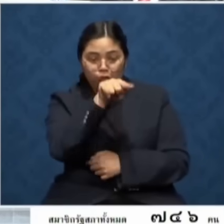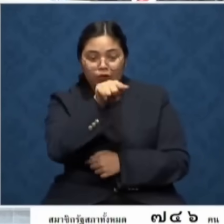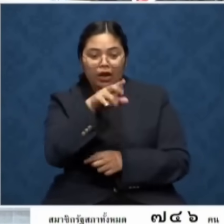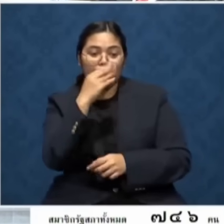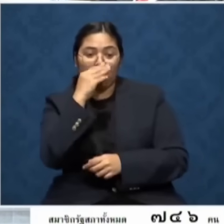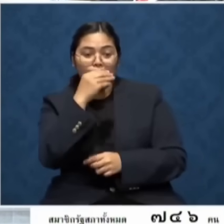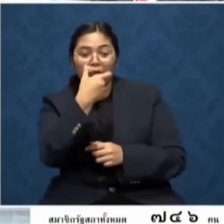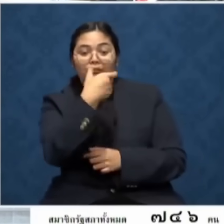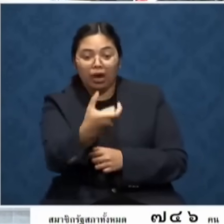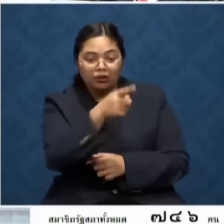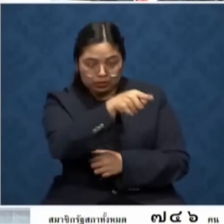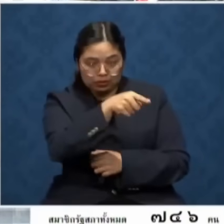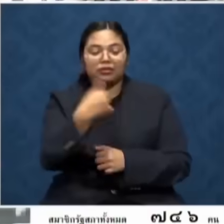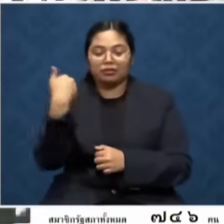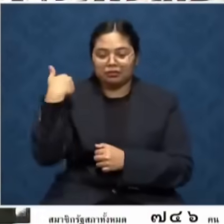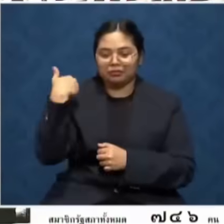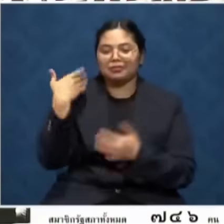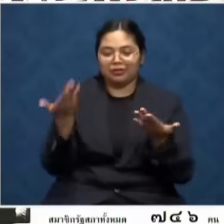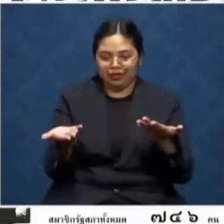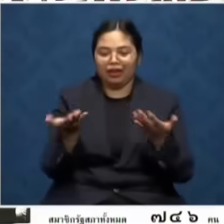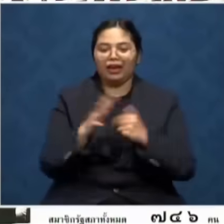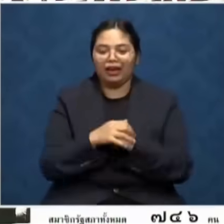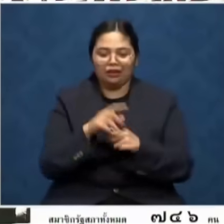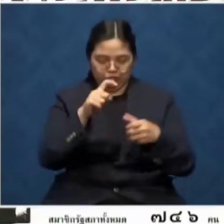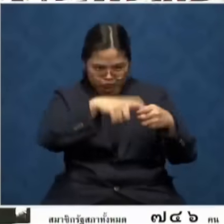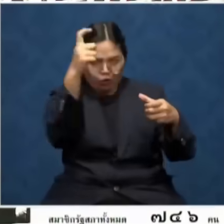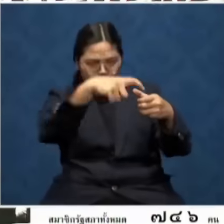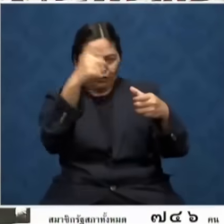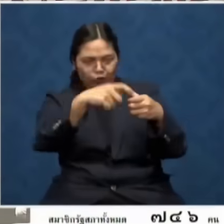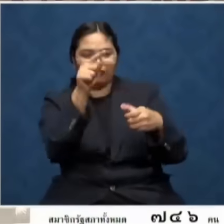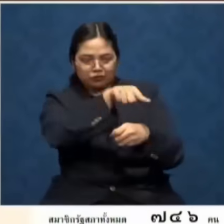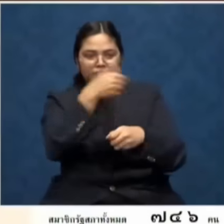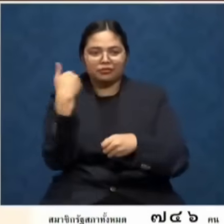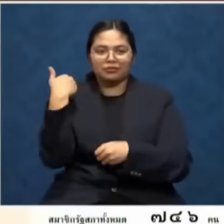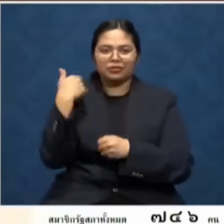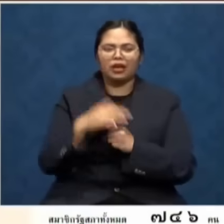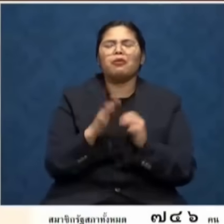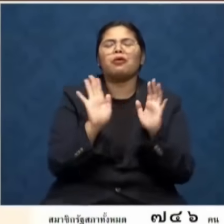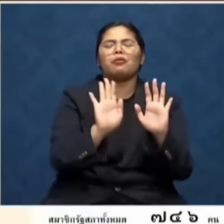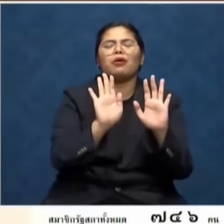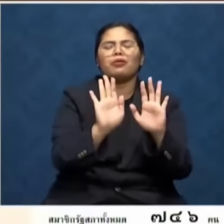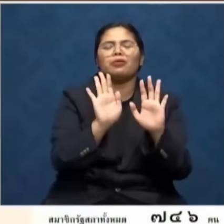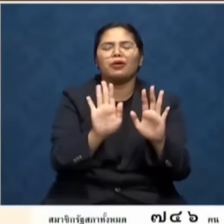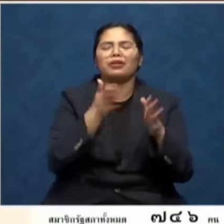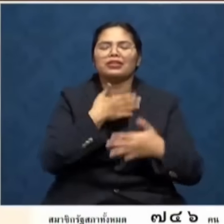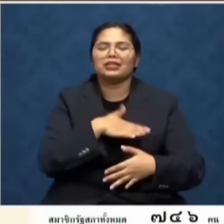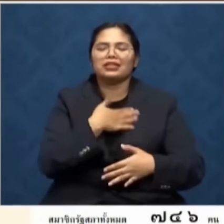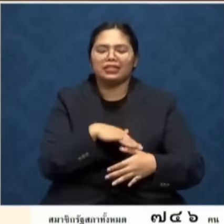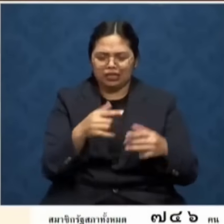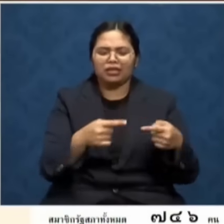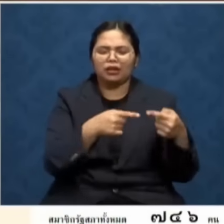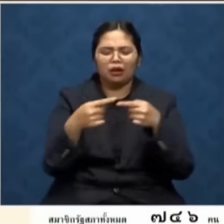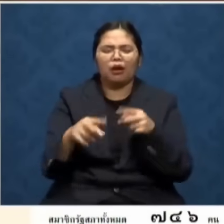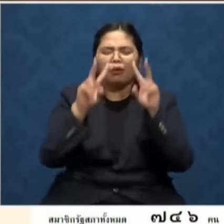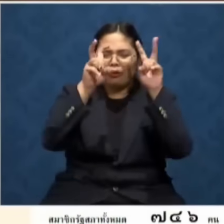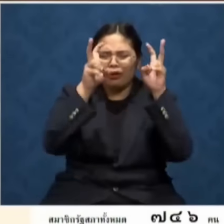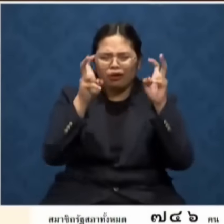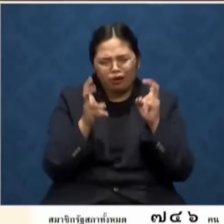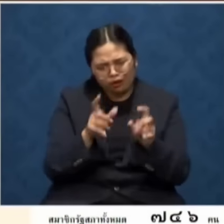างนั้นนะถ้าพูดนิดเดียวนะครับท่านวิโรจน์แล้วเดี๋ยวเรายังมีอีกหลายเรื่องนะครับท่านบอกว่า